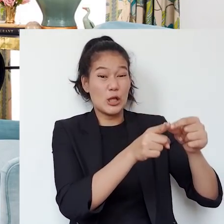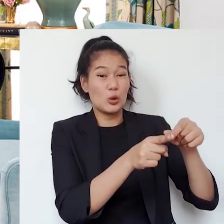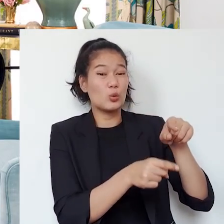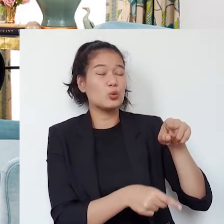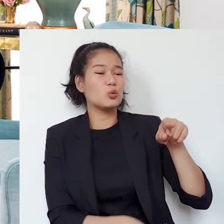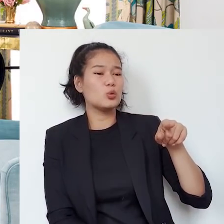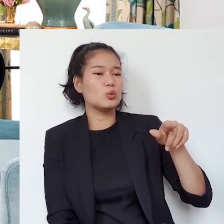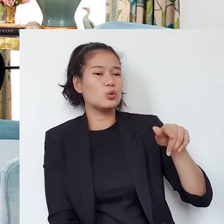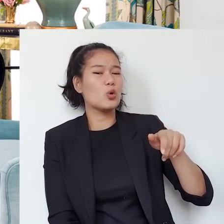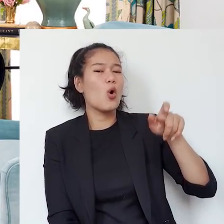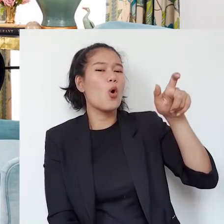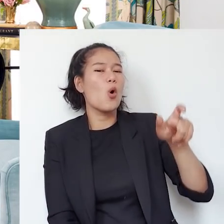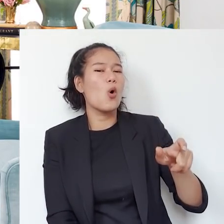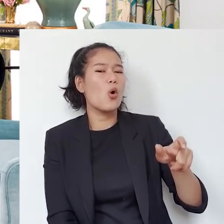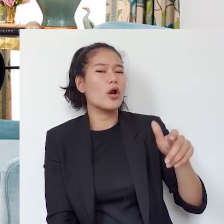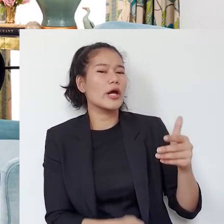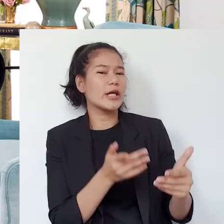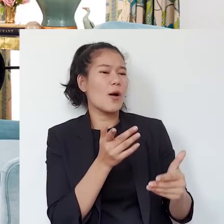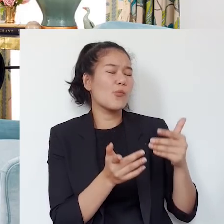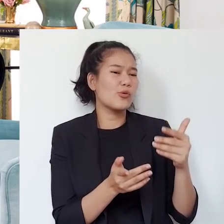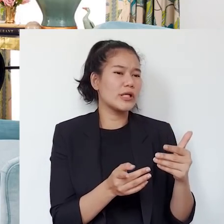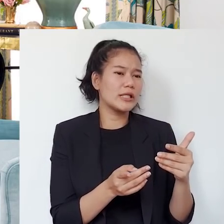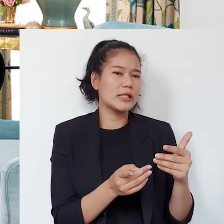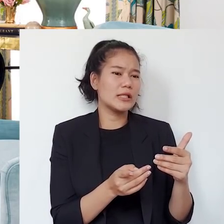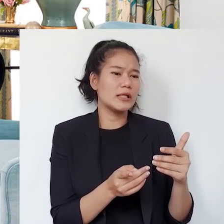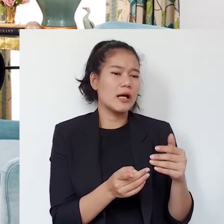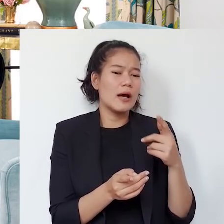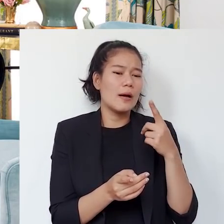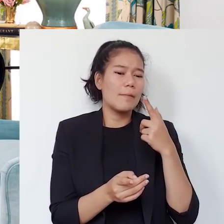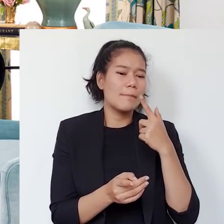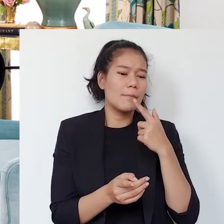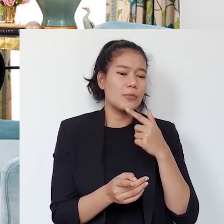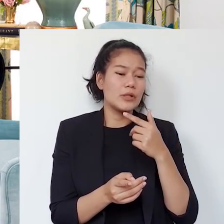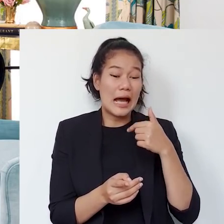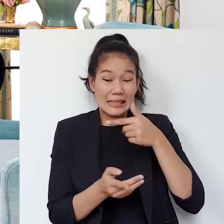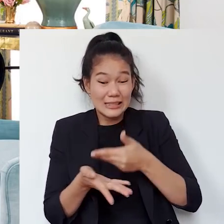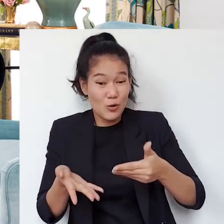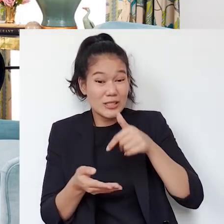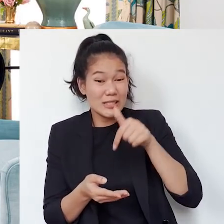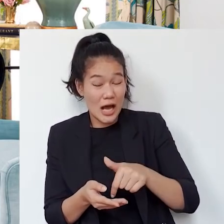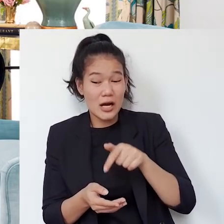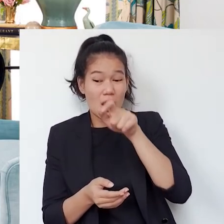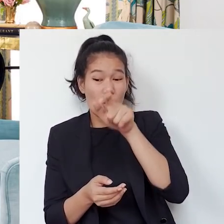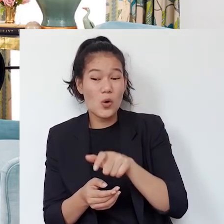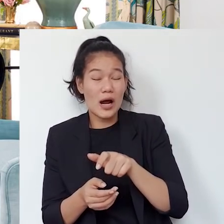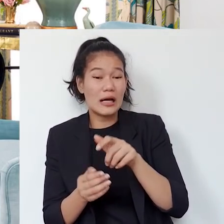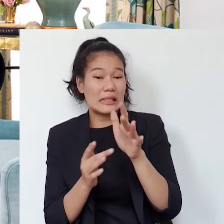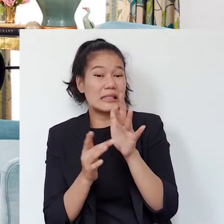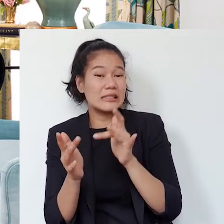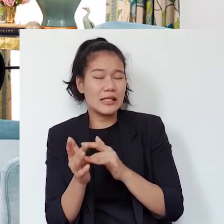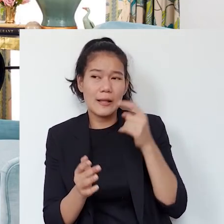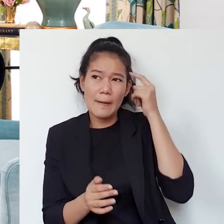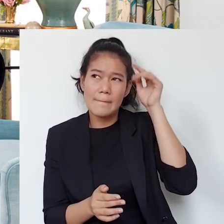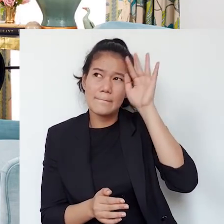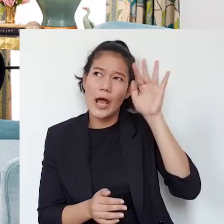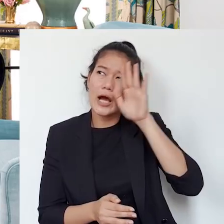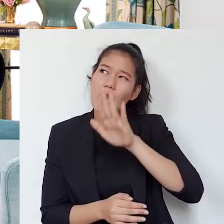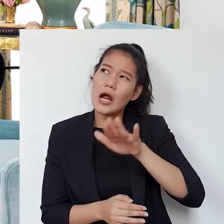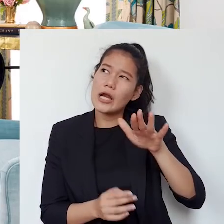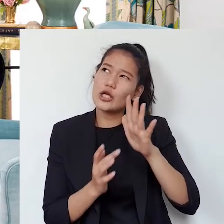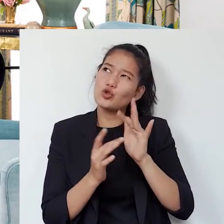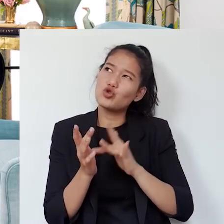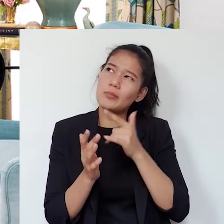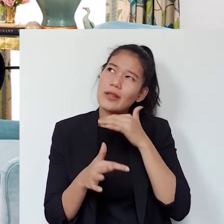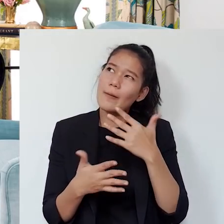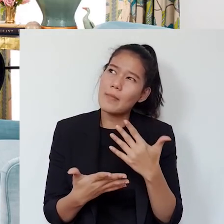yang mungkin tidak ada dalam bayangan orang Kristen pada masa kini sebagai murid Allah. Ya jangankan